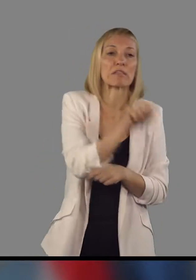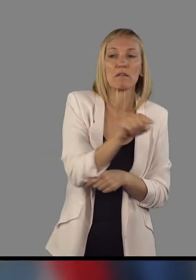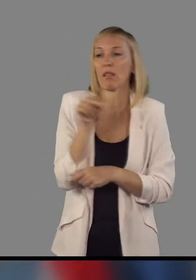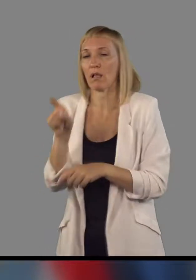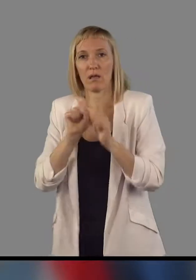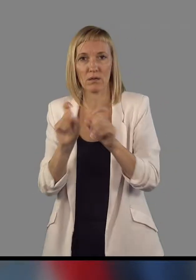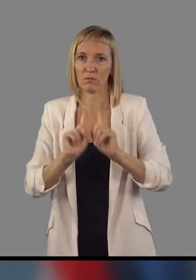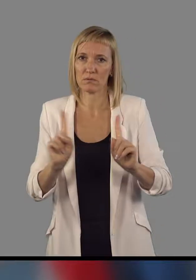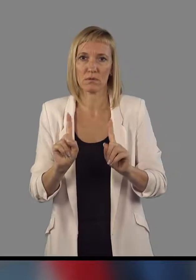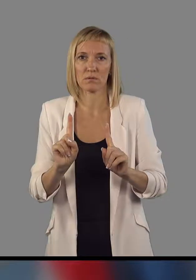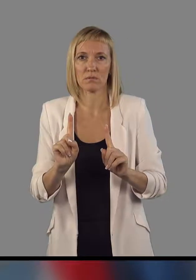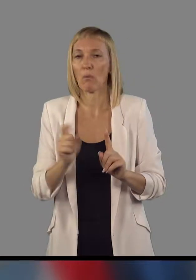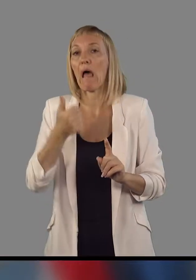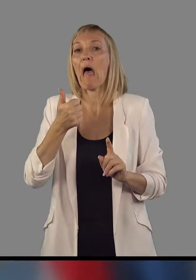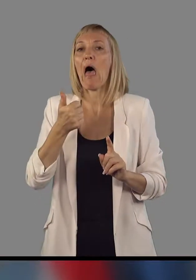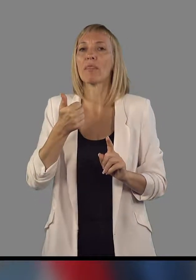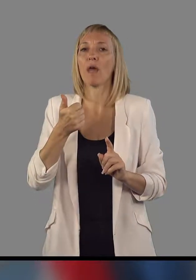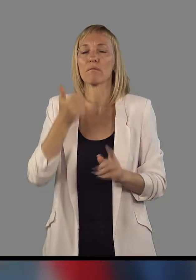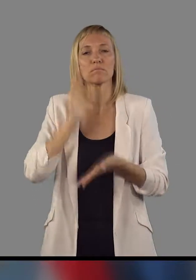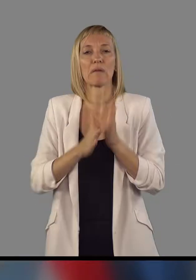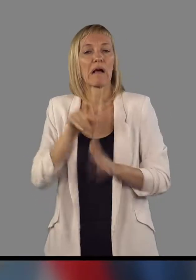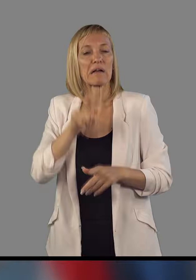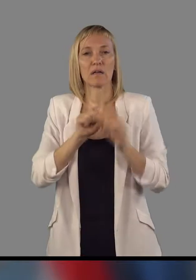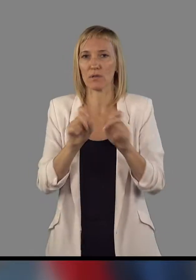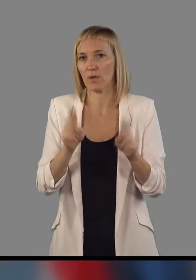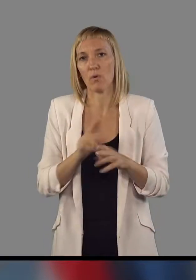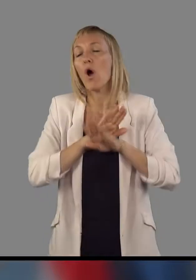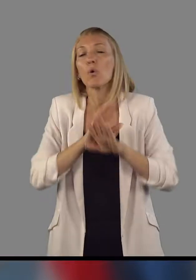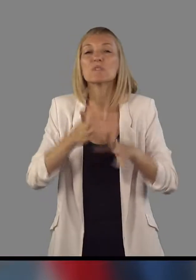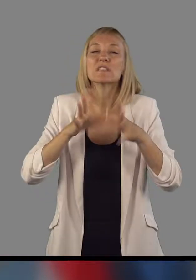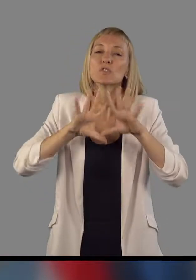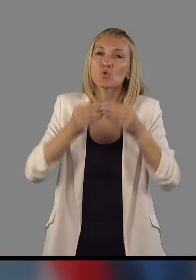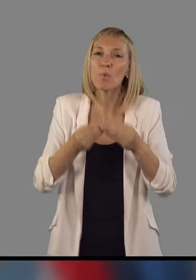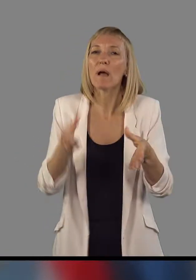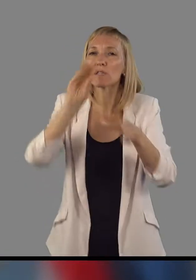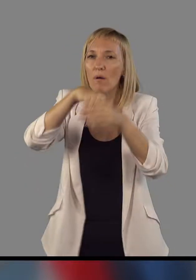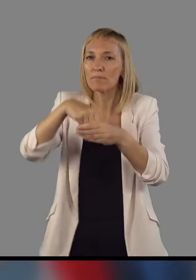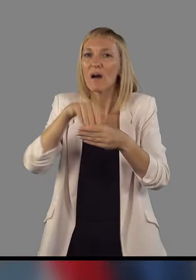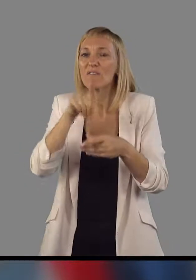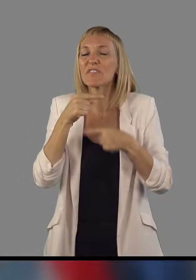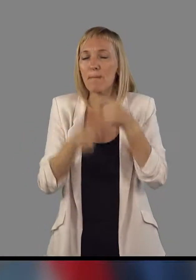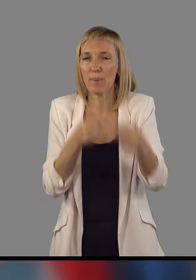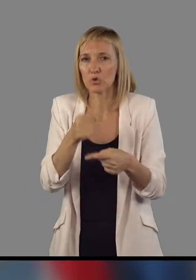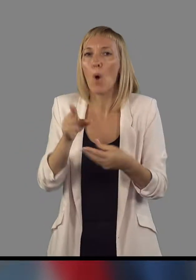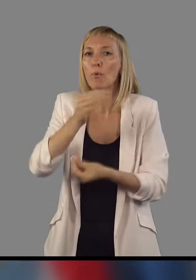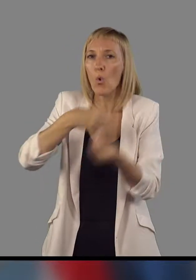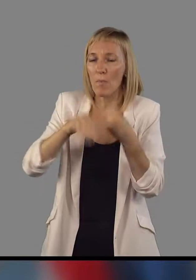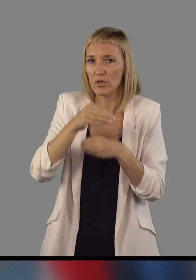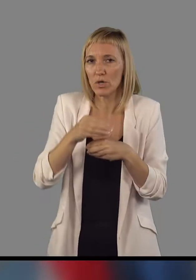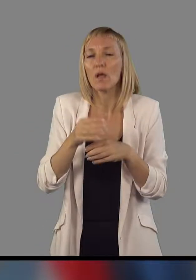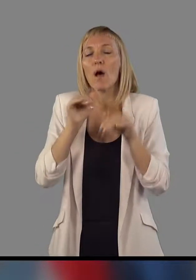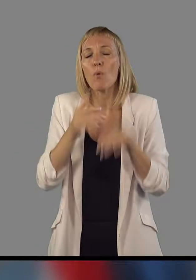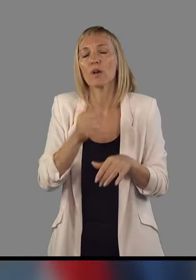samo črno-belo ali pa samo enoznačno. Vsi skupaj, ki smo v teh postopkih javnega naročanja, bi morali